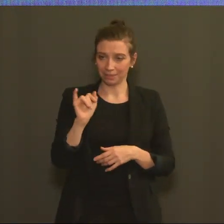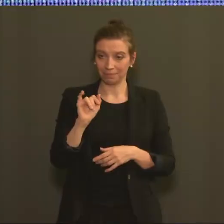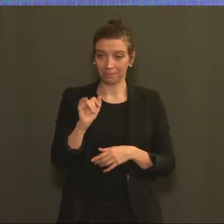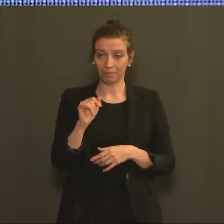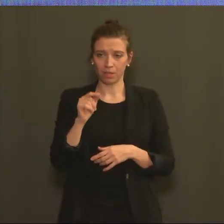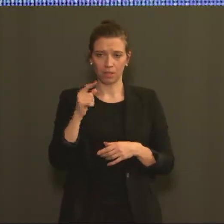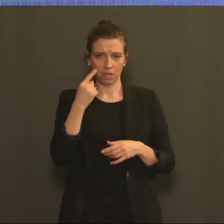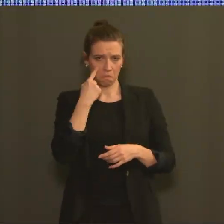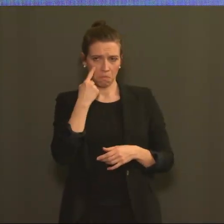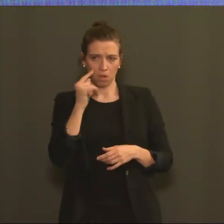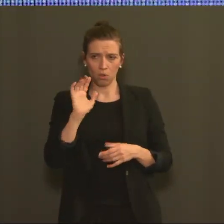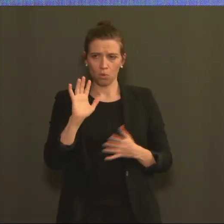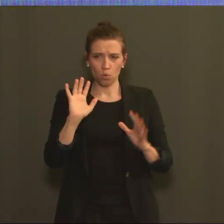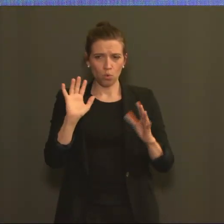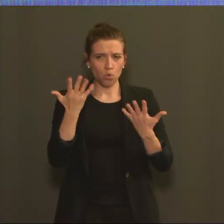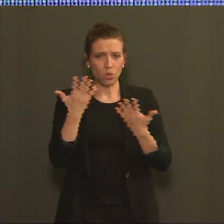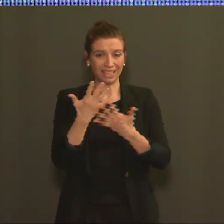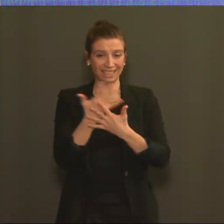kant uitgaat